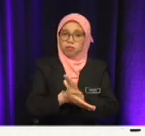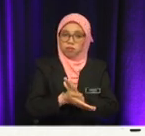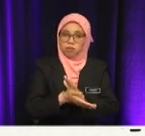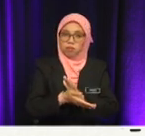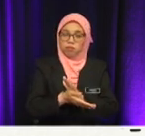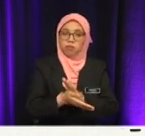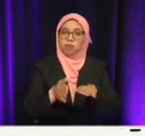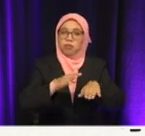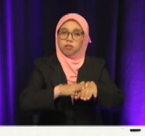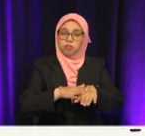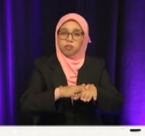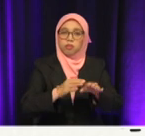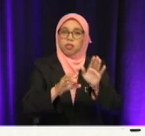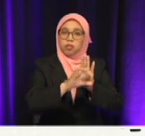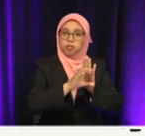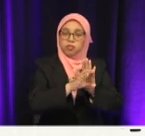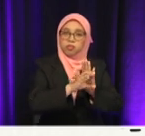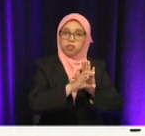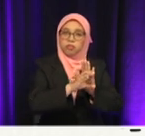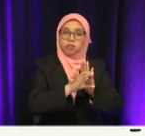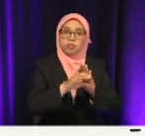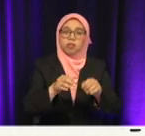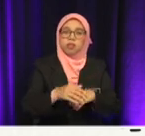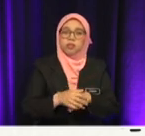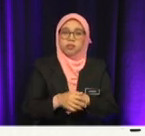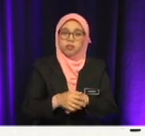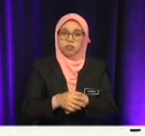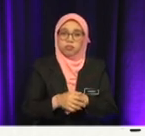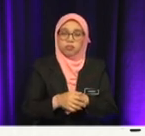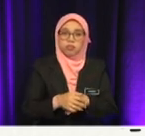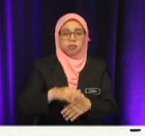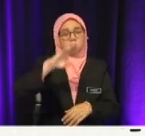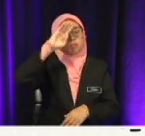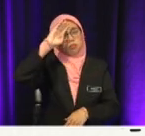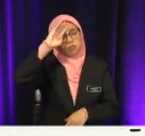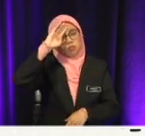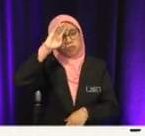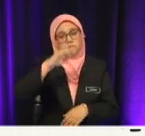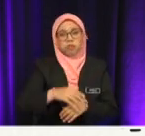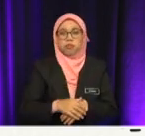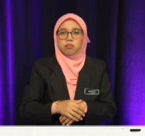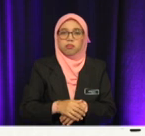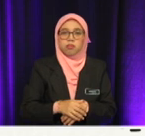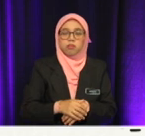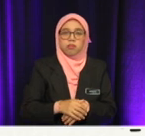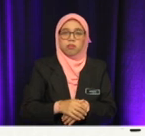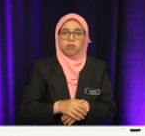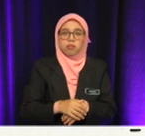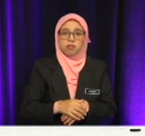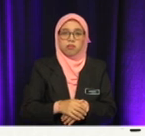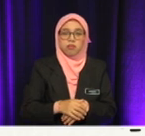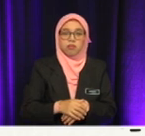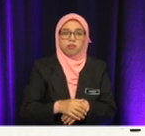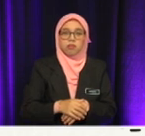chickenpox, kudis buta, kutu kepala, demam campak atau measles, ataupun penyakit yang paling ditakuti oleh